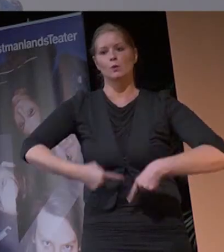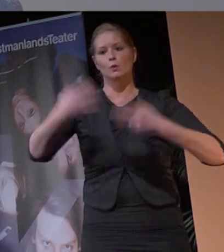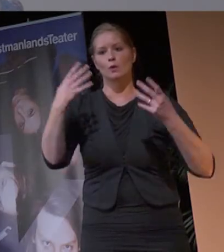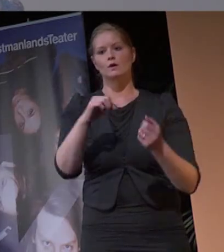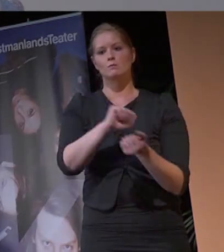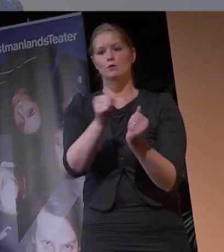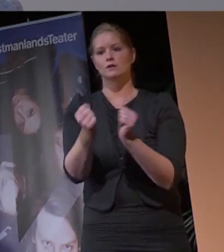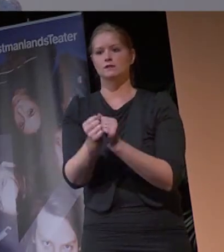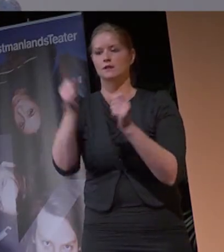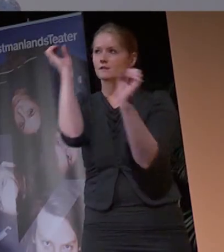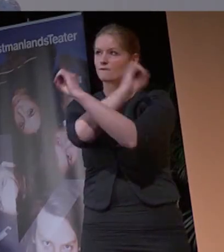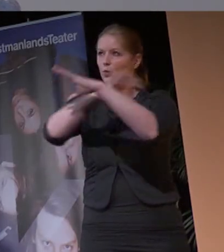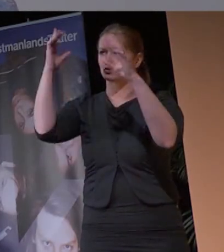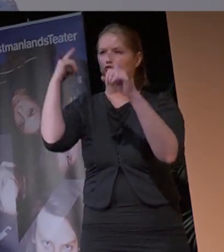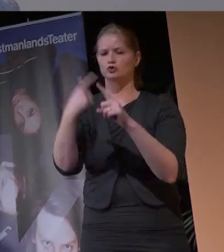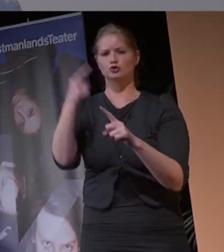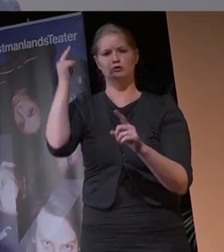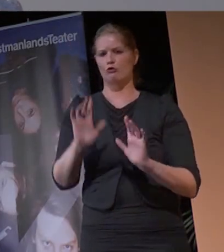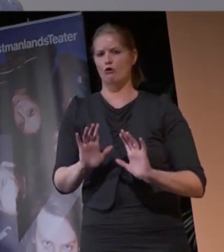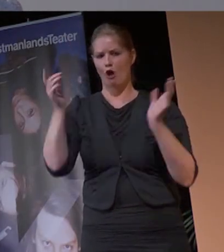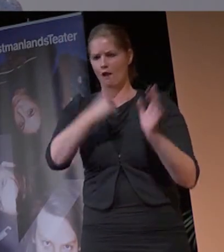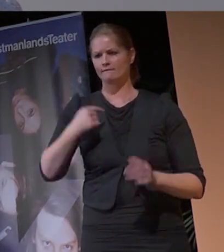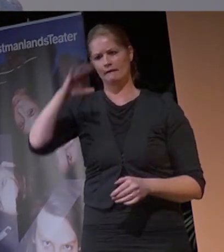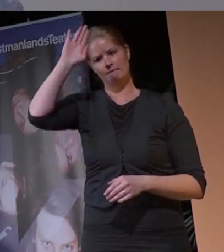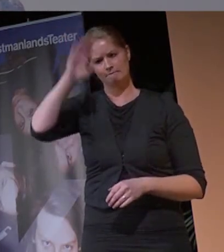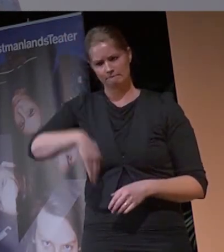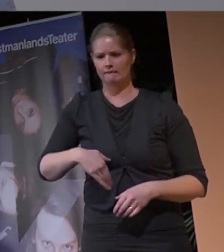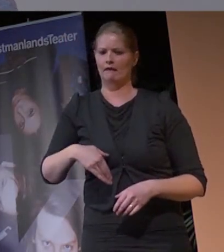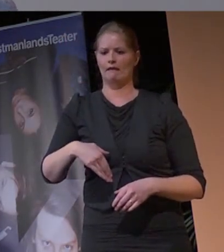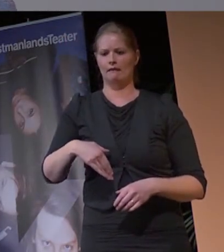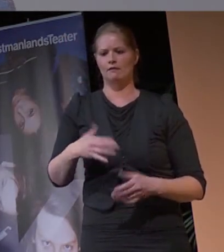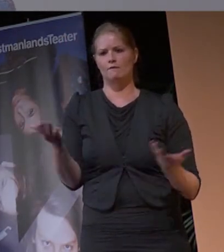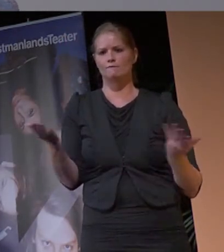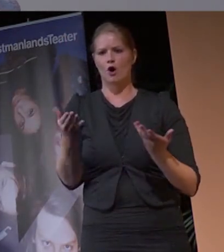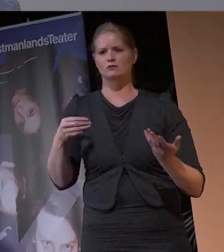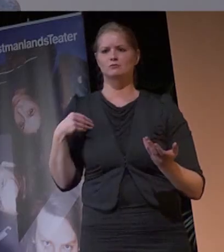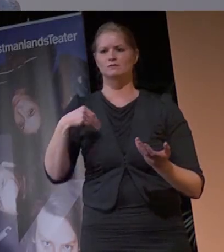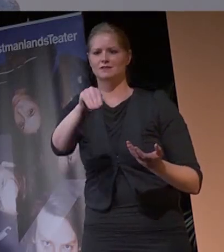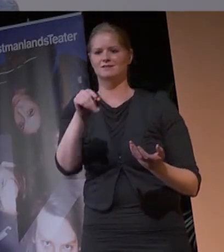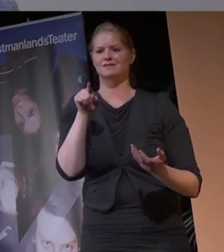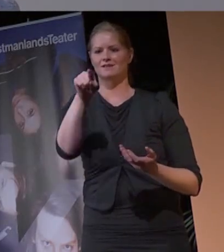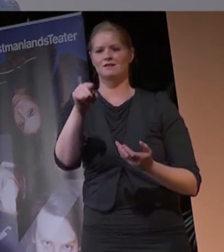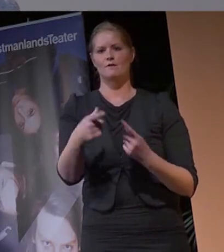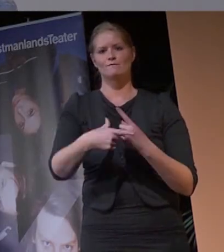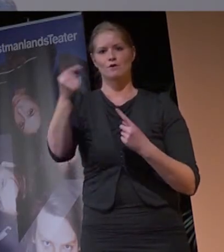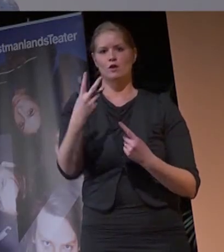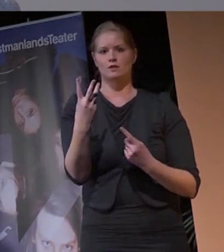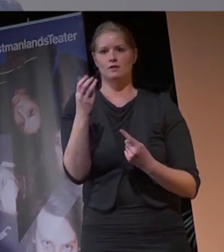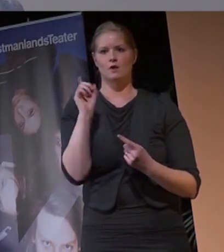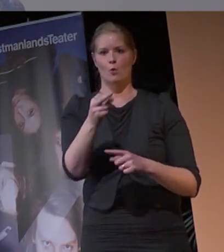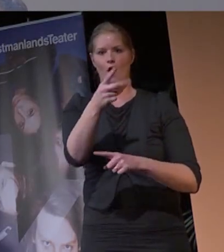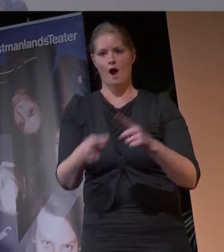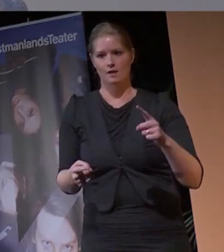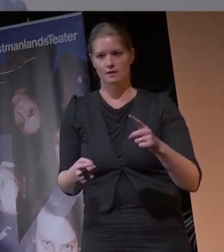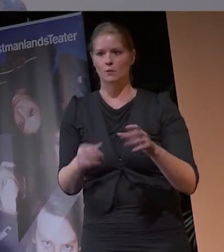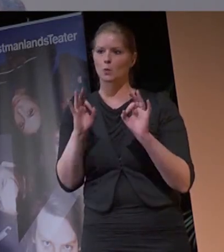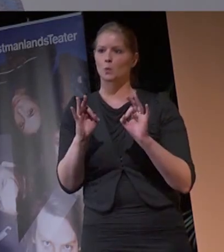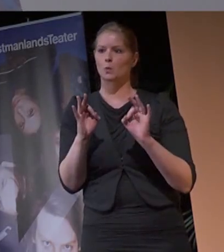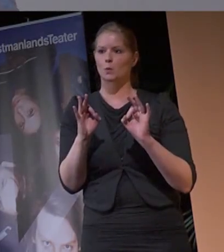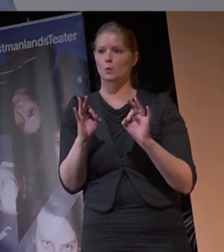är väldigt tydlig. Vi vet vad vi vill gå till val på med om 3,5 år och vad vi vill bli bedömda